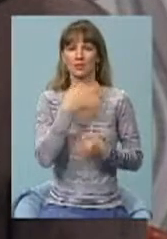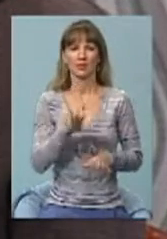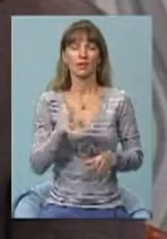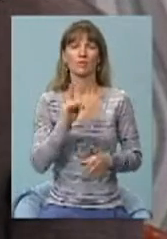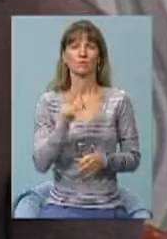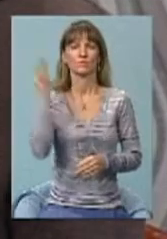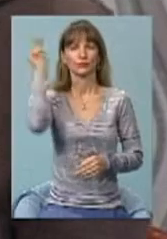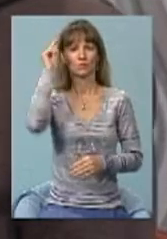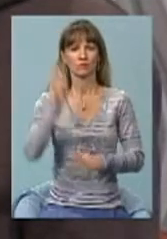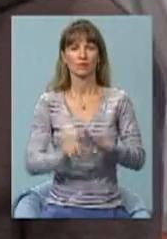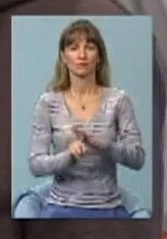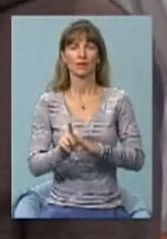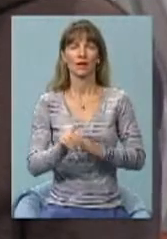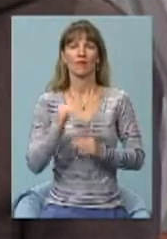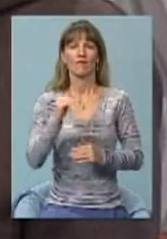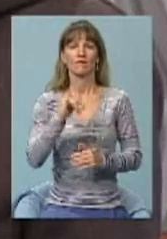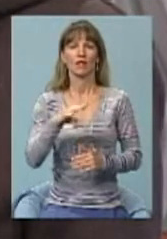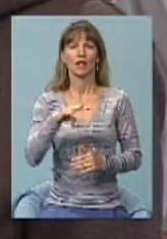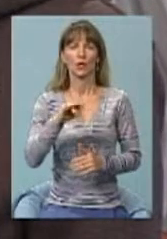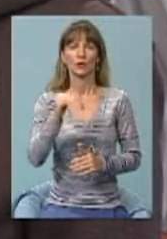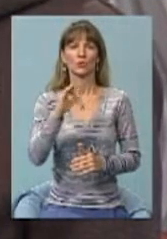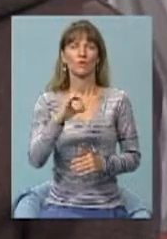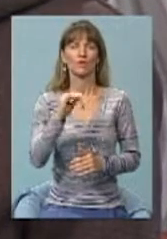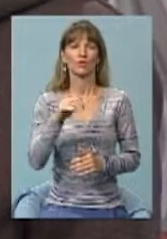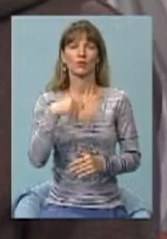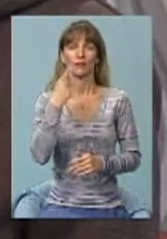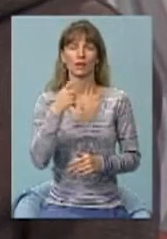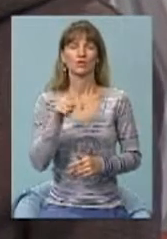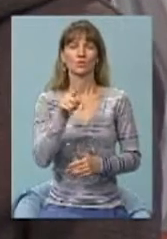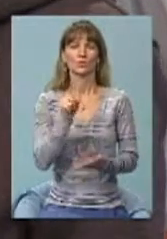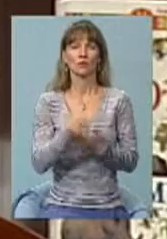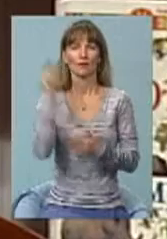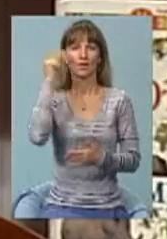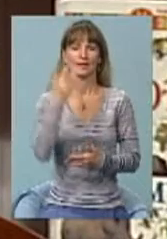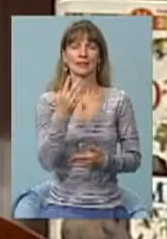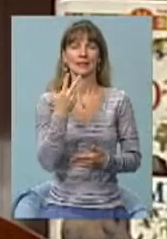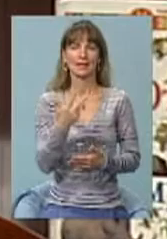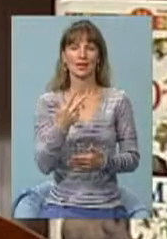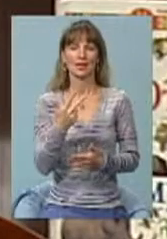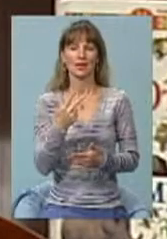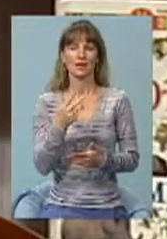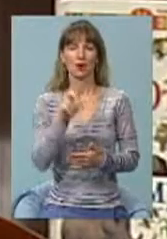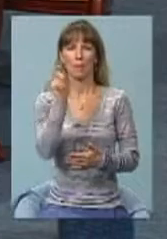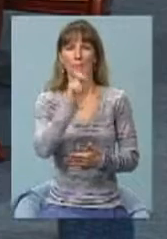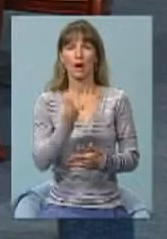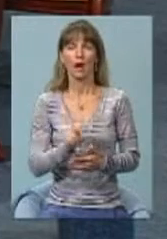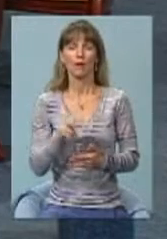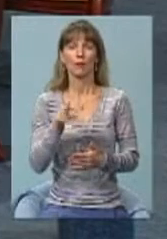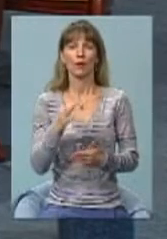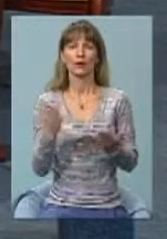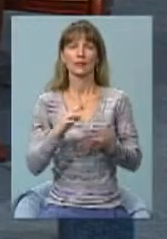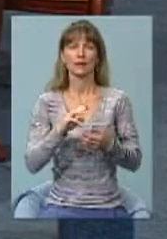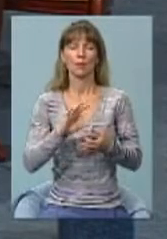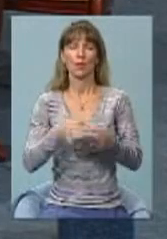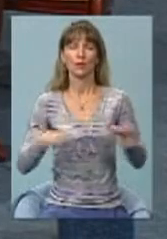вчити філософію і тобі накручують і взагалі говорять, що ти маєш вивчити там три параграфи там, про якісь такі процеси,